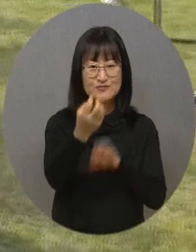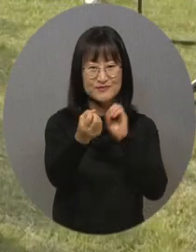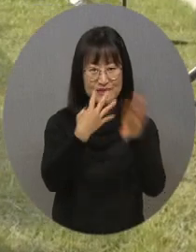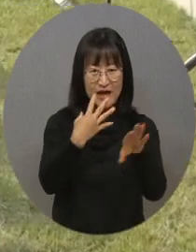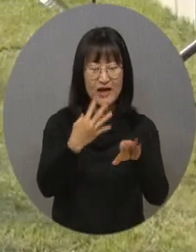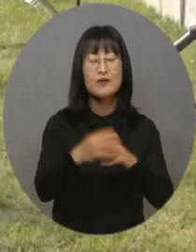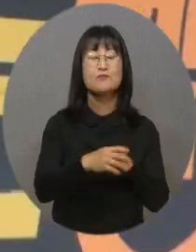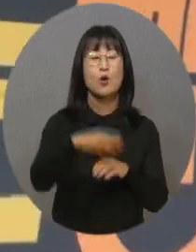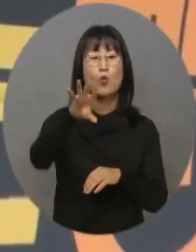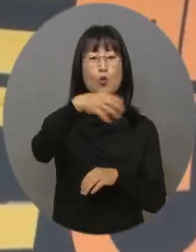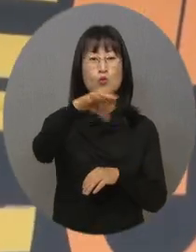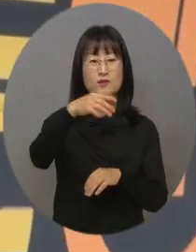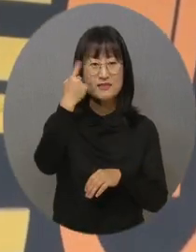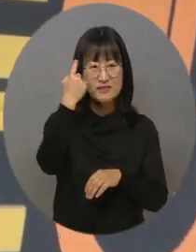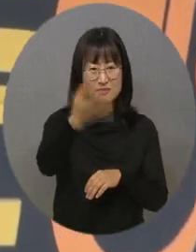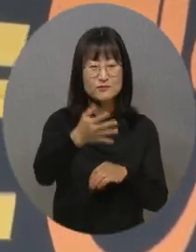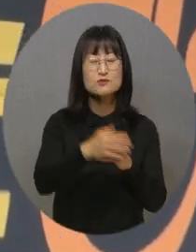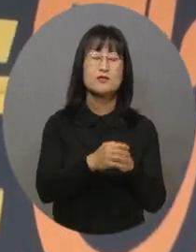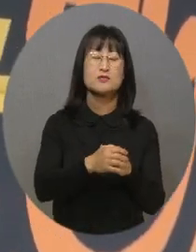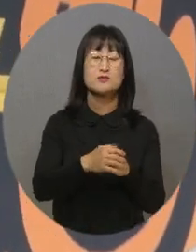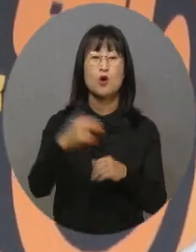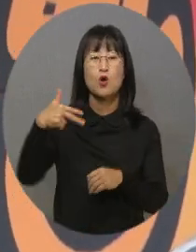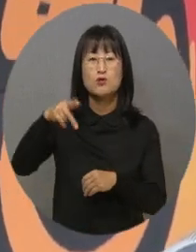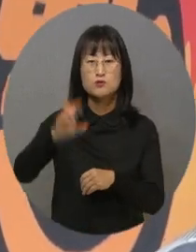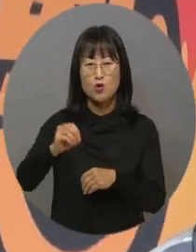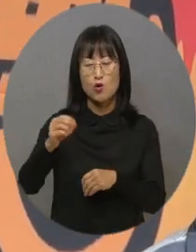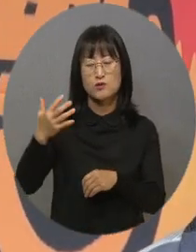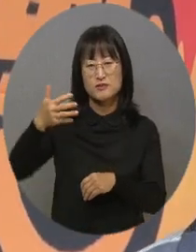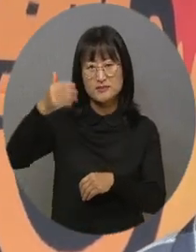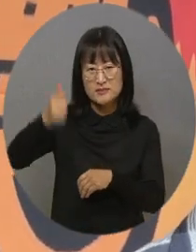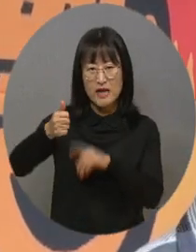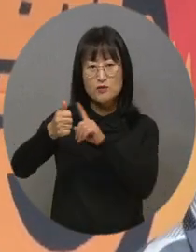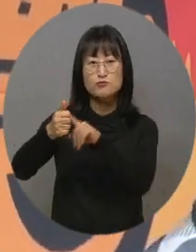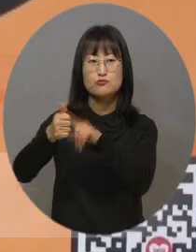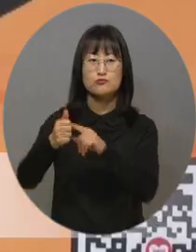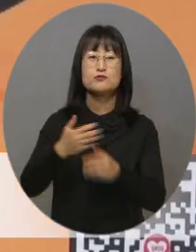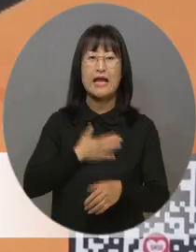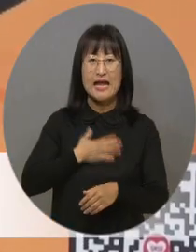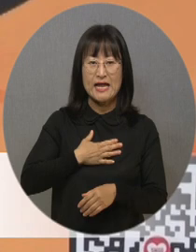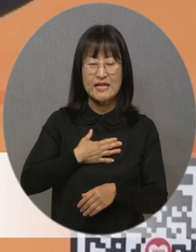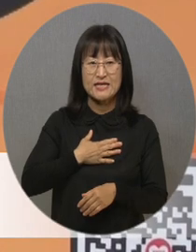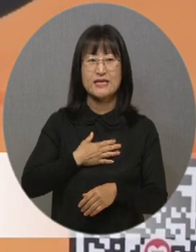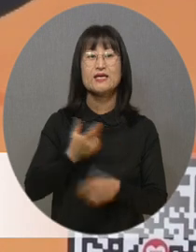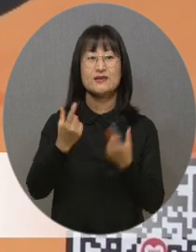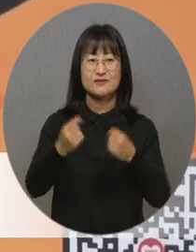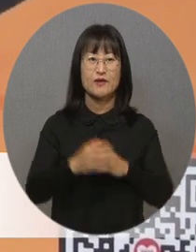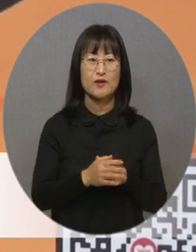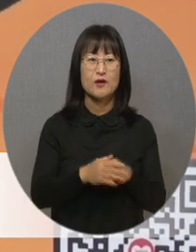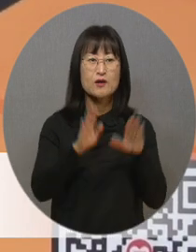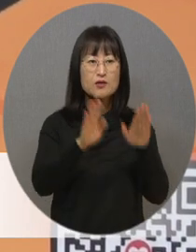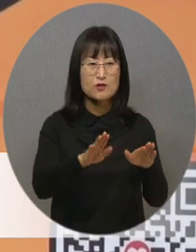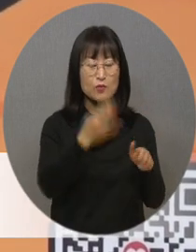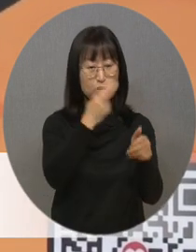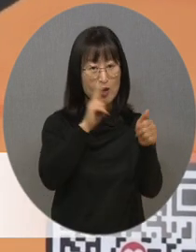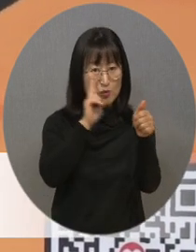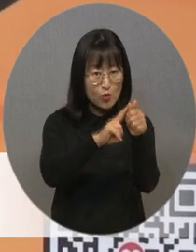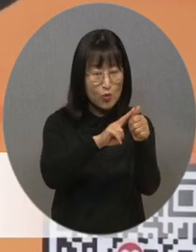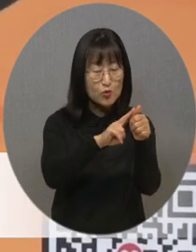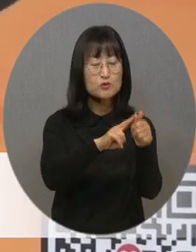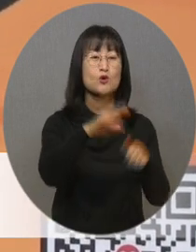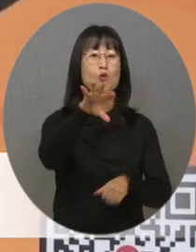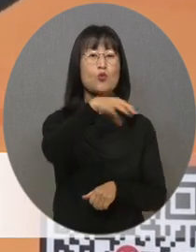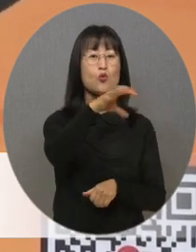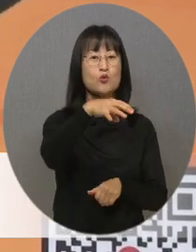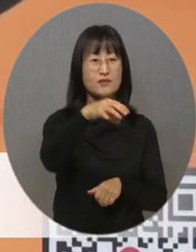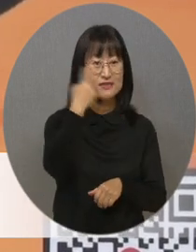의정부의 숨은 영웅 정문부 장군 바로 알기였습니다. 이번에 도전 골든벨 한다고 해서 정말 좋은